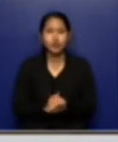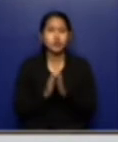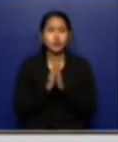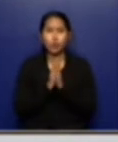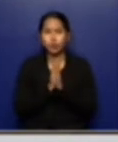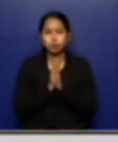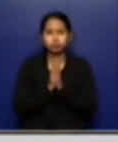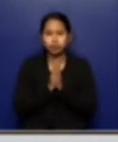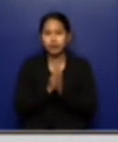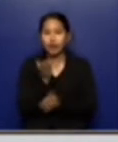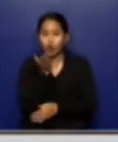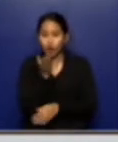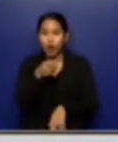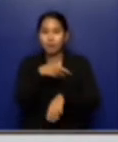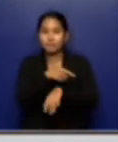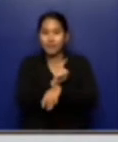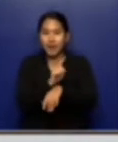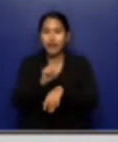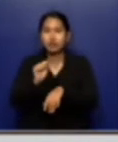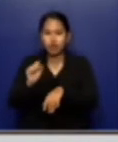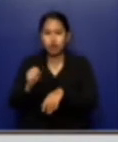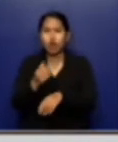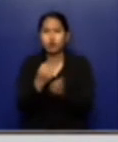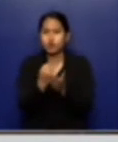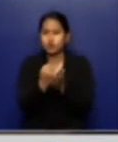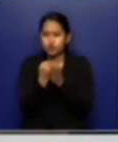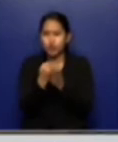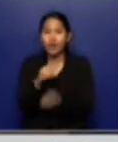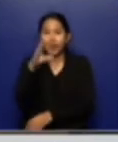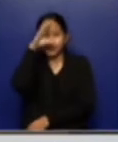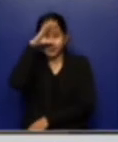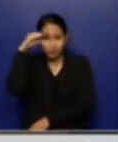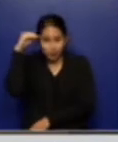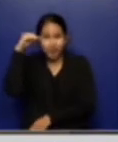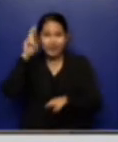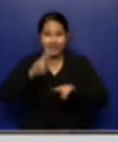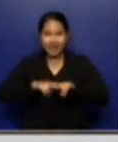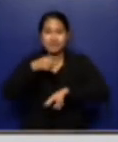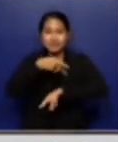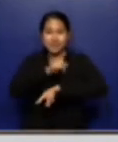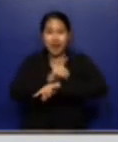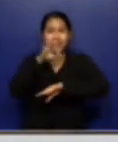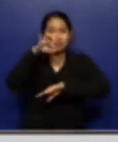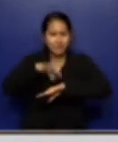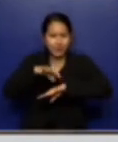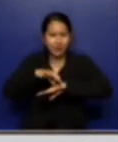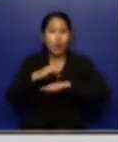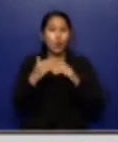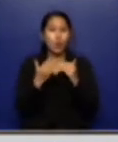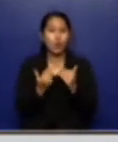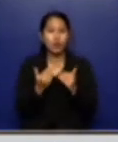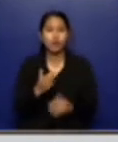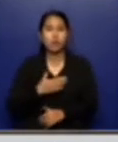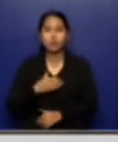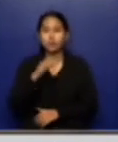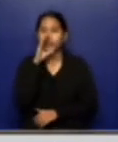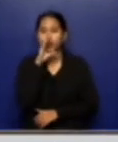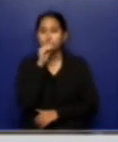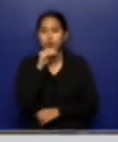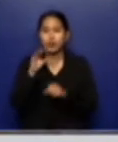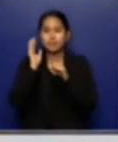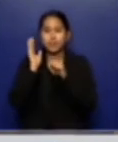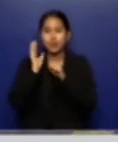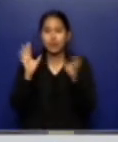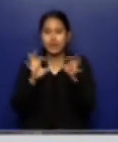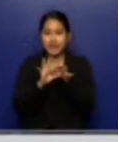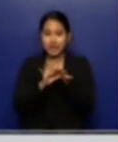ราษฎรเป็นท่านชวนหลีกภัยมานั่งบนบัลลังก์วันนี้ผมเพิ่งพูดพรบ.